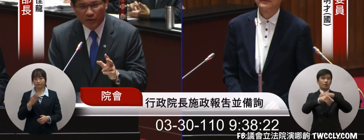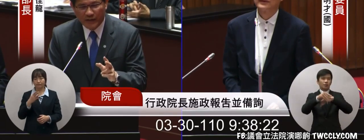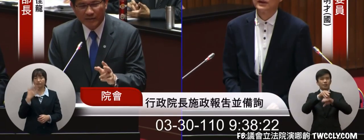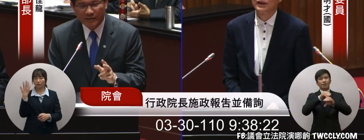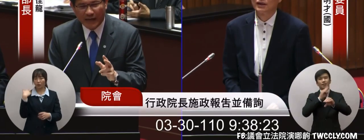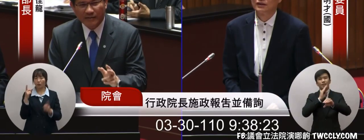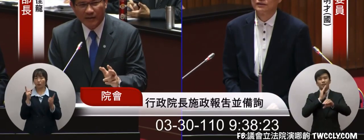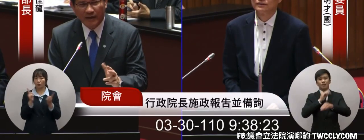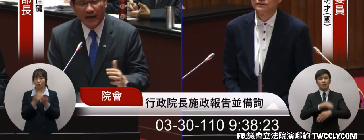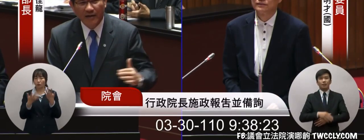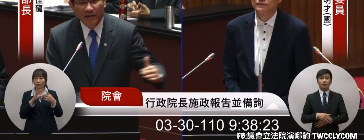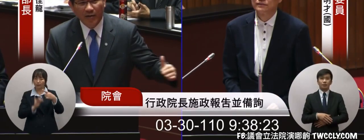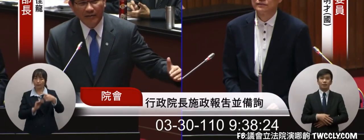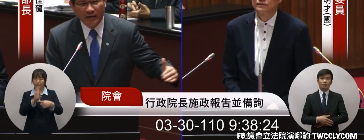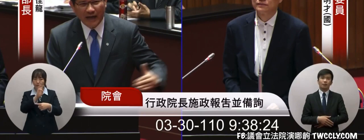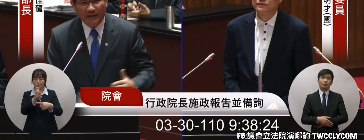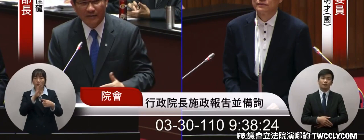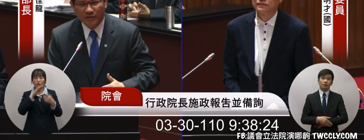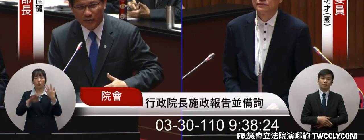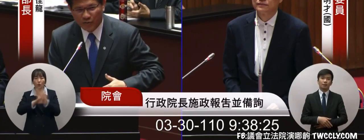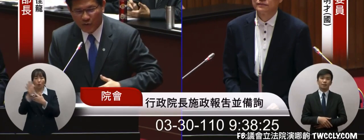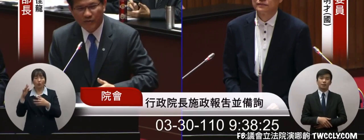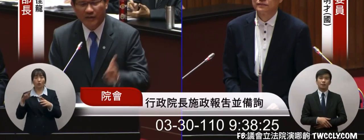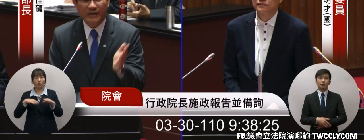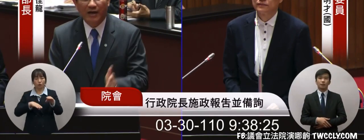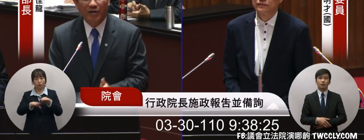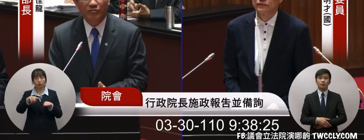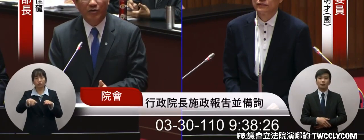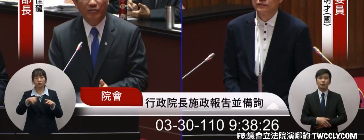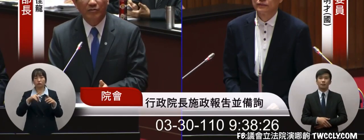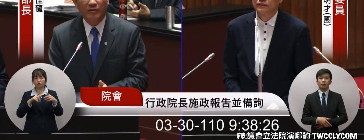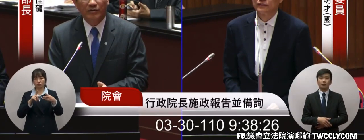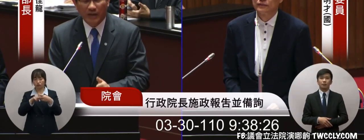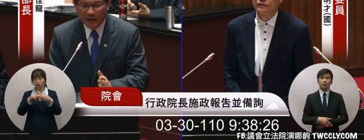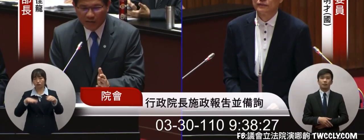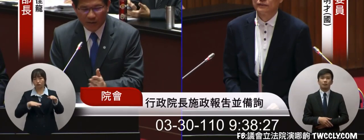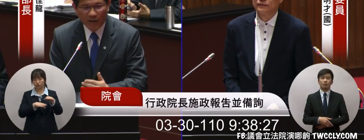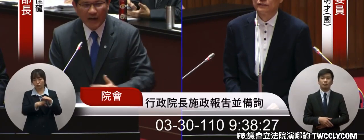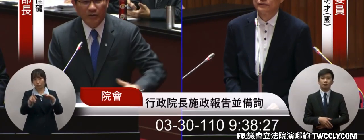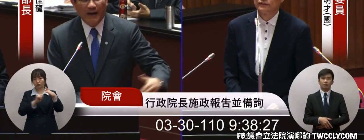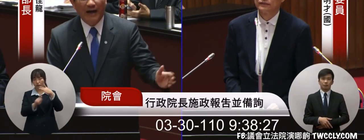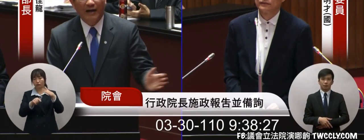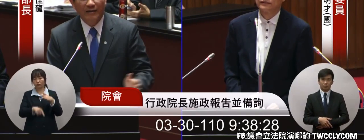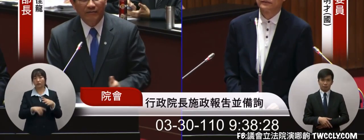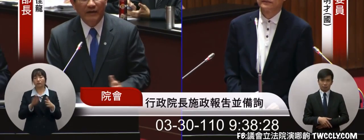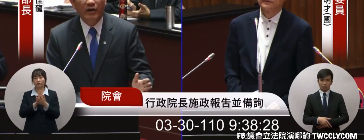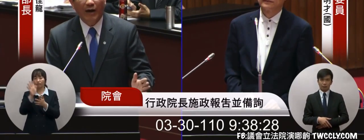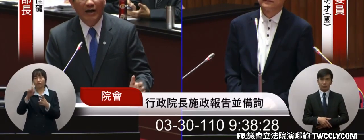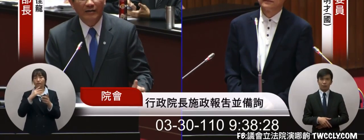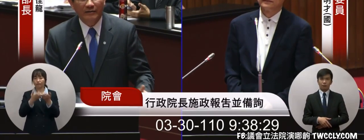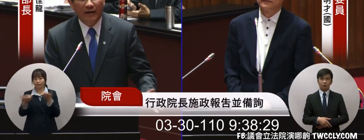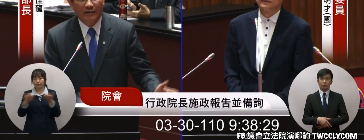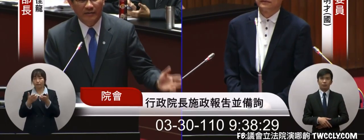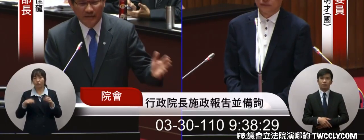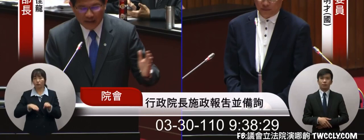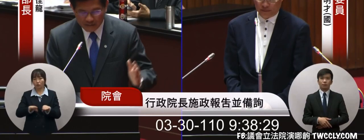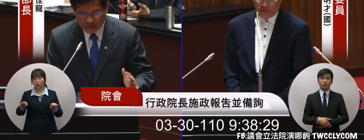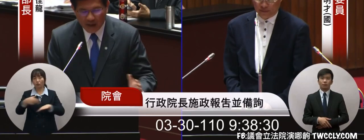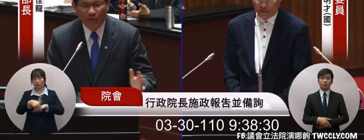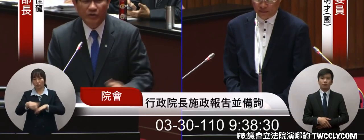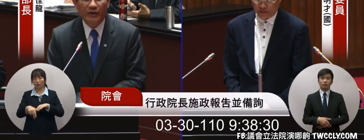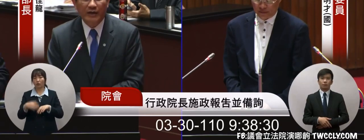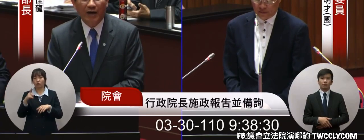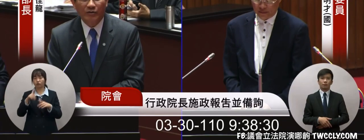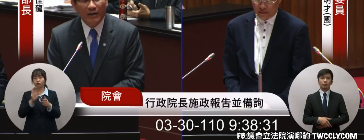過去有將近三成的量外地來的是從這裡上高速公路所以我們後來就把它分流啊那